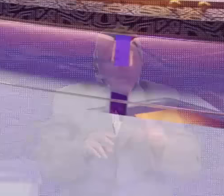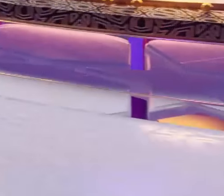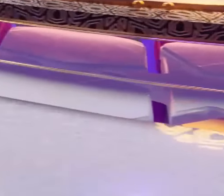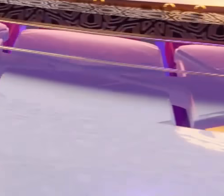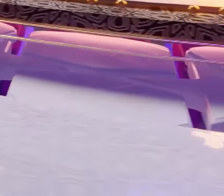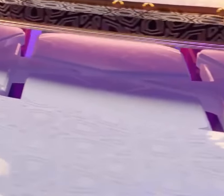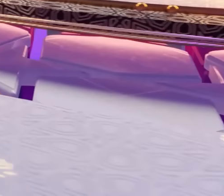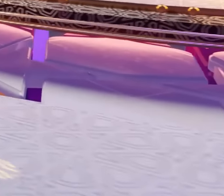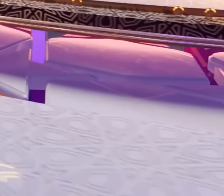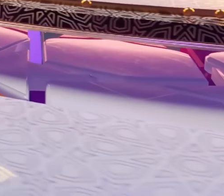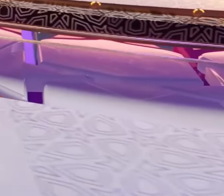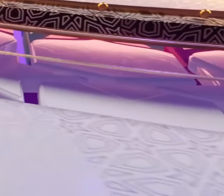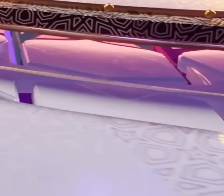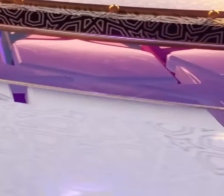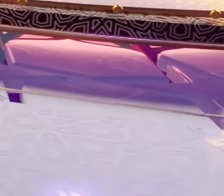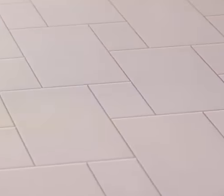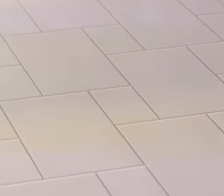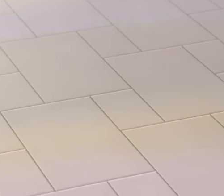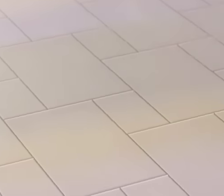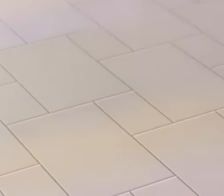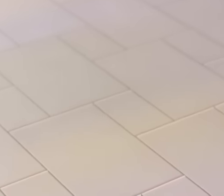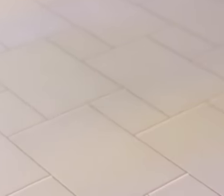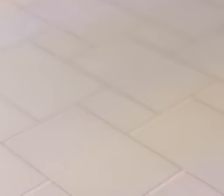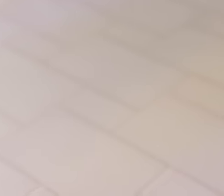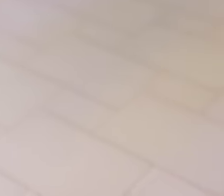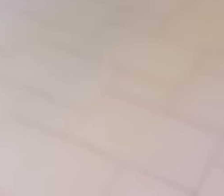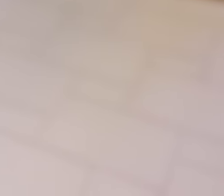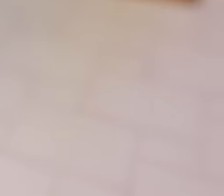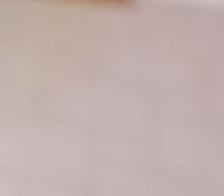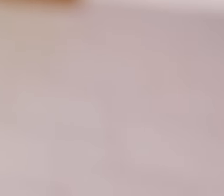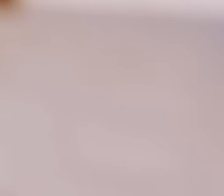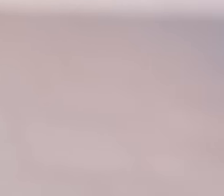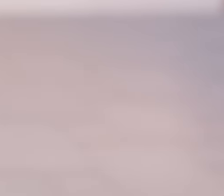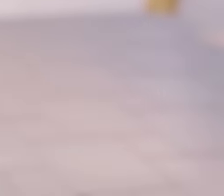infak ada hujan